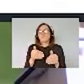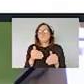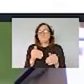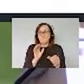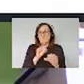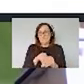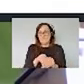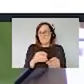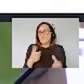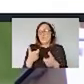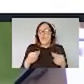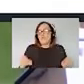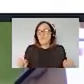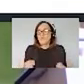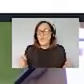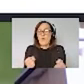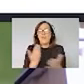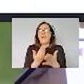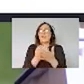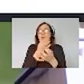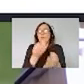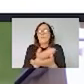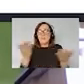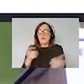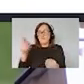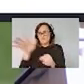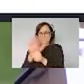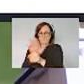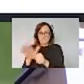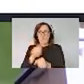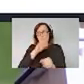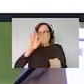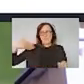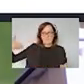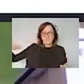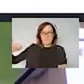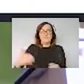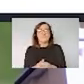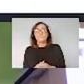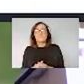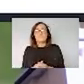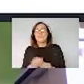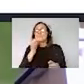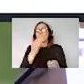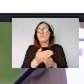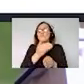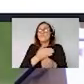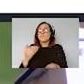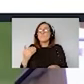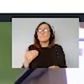Okej, dobrze. Dlaczego o to pytam? Ja, Państwo będą uzupełniali, a ja sobie tutaj będę komentowała. Drodzy Państwo, zapytałam wcześniej o